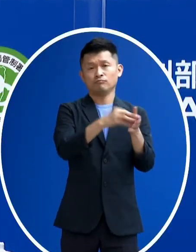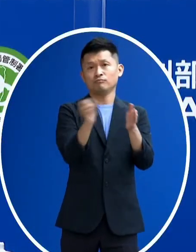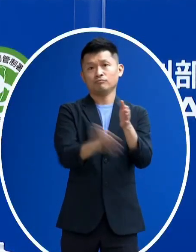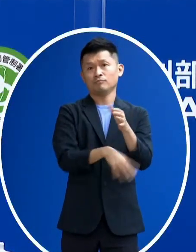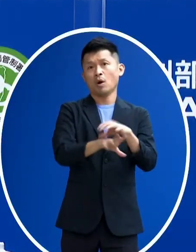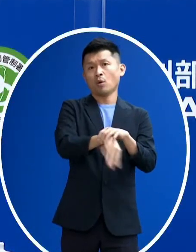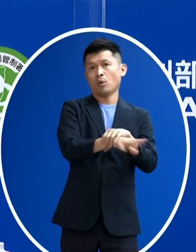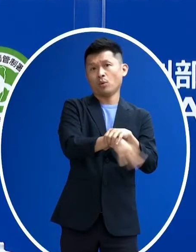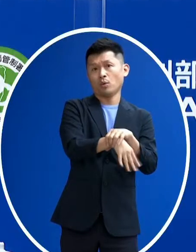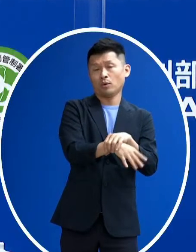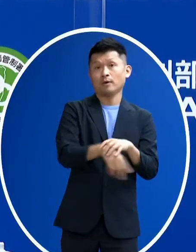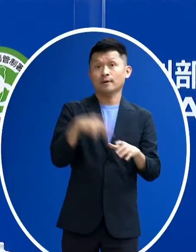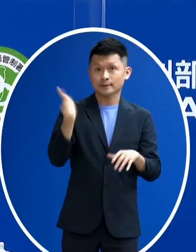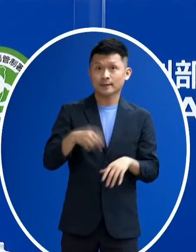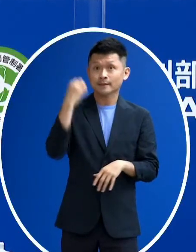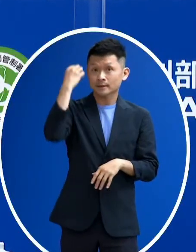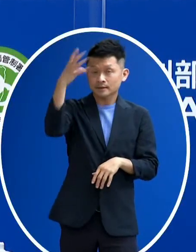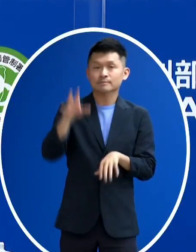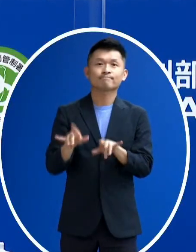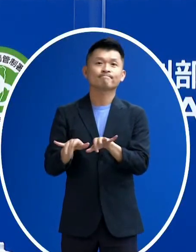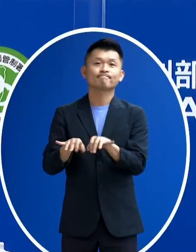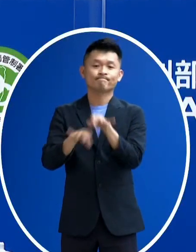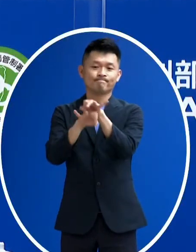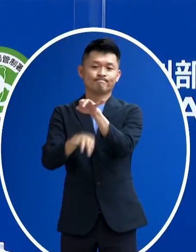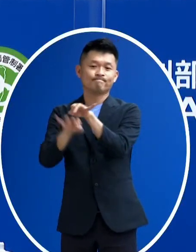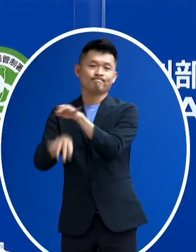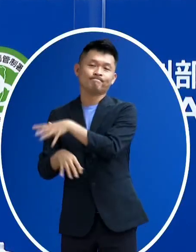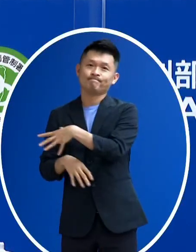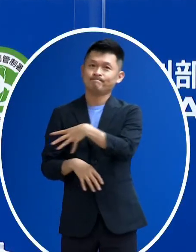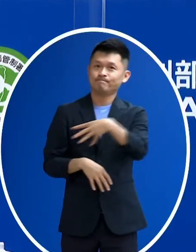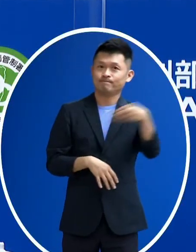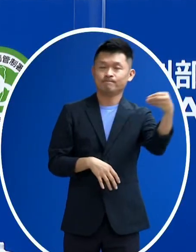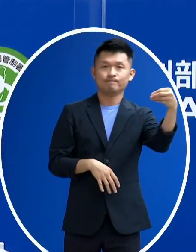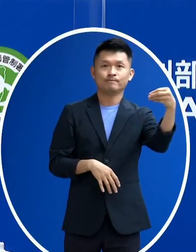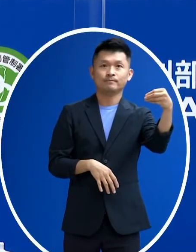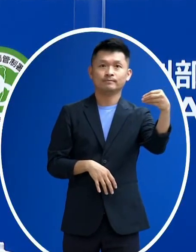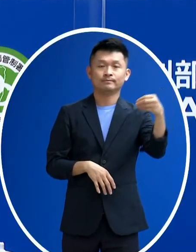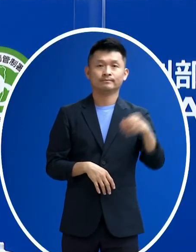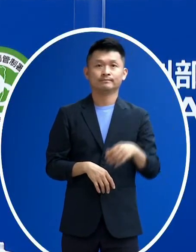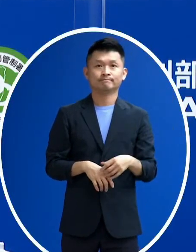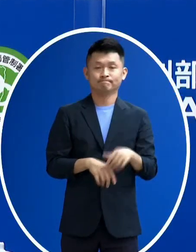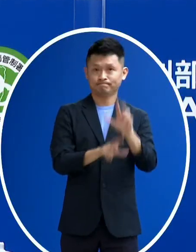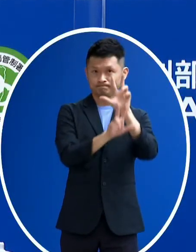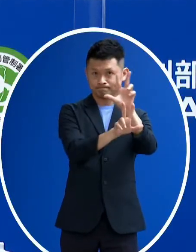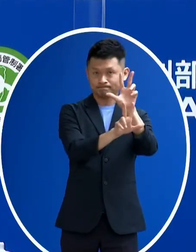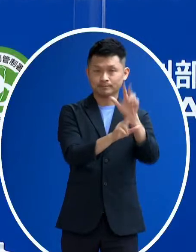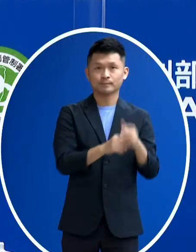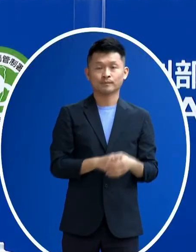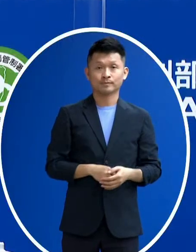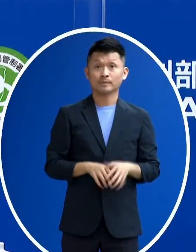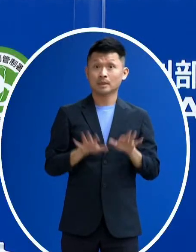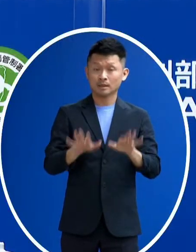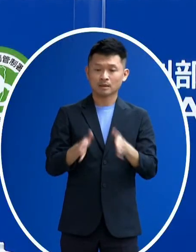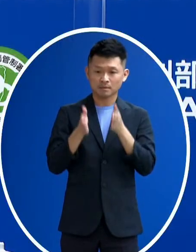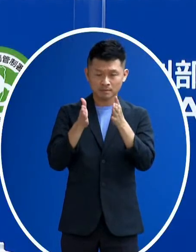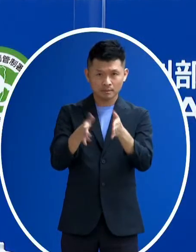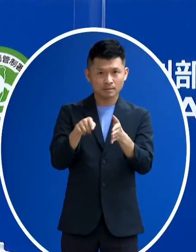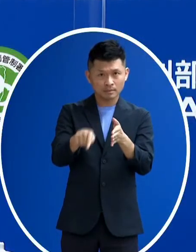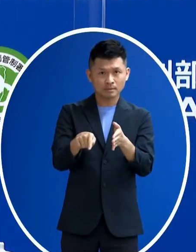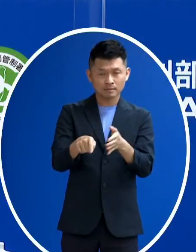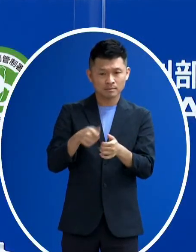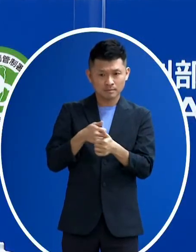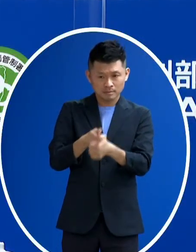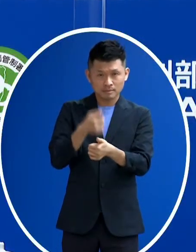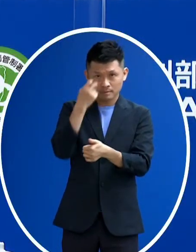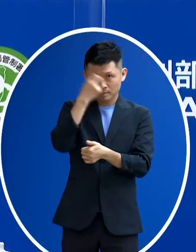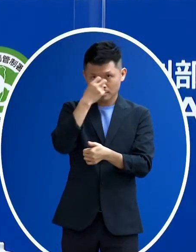哦、那也再重新上传一份正确，我们目前还在针对这个部分，还在密切